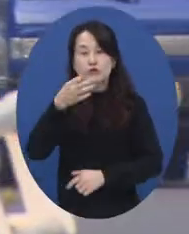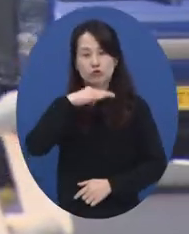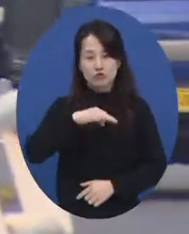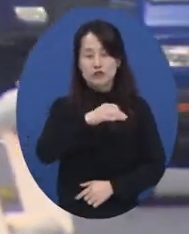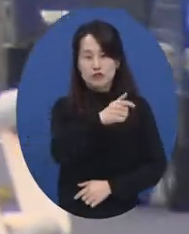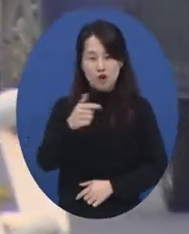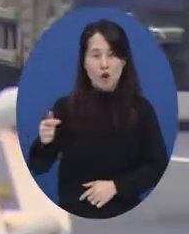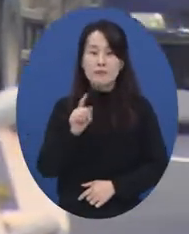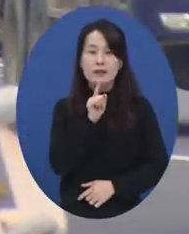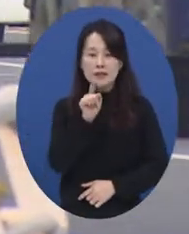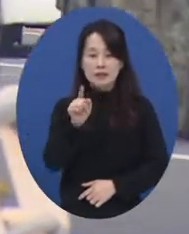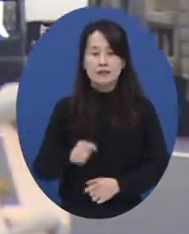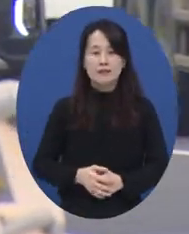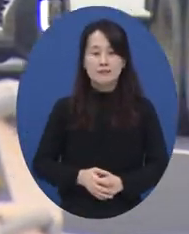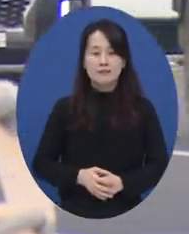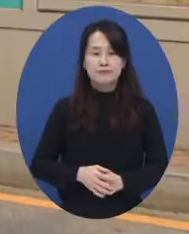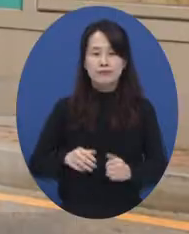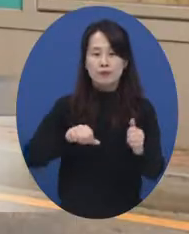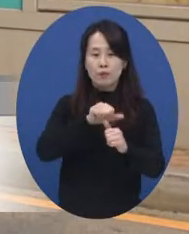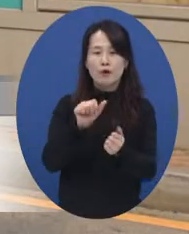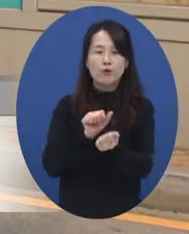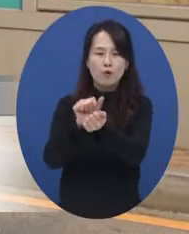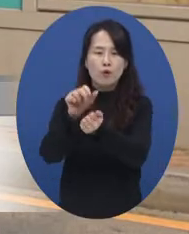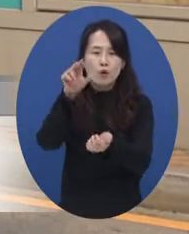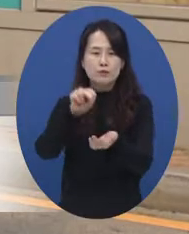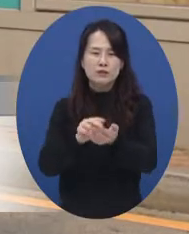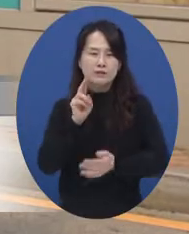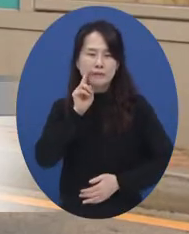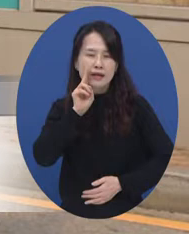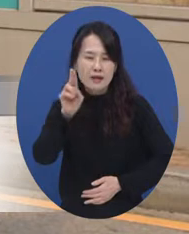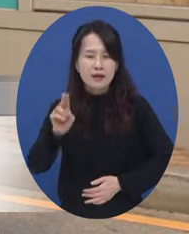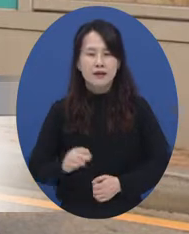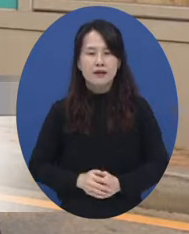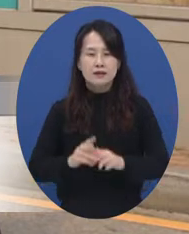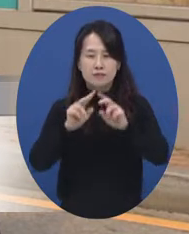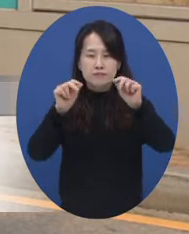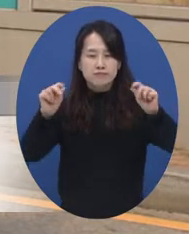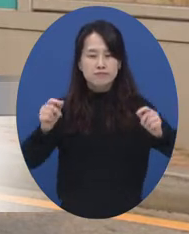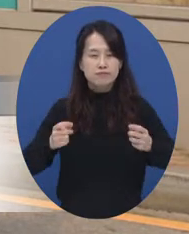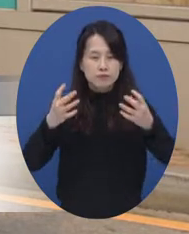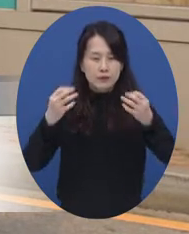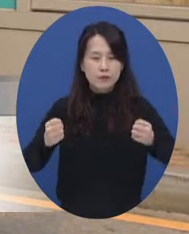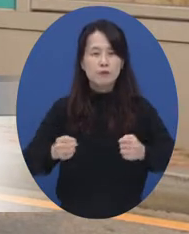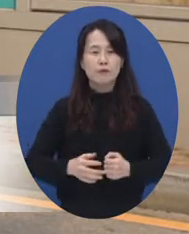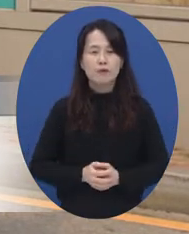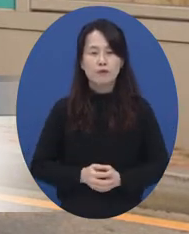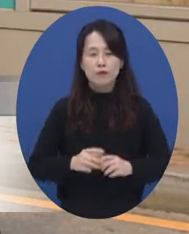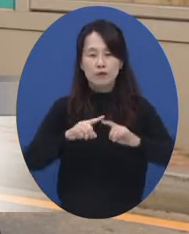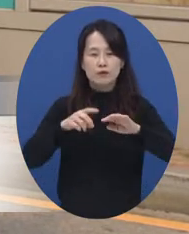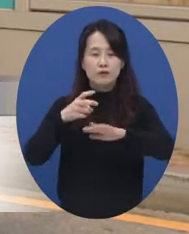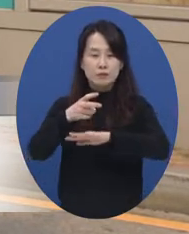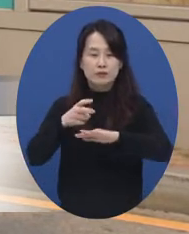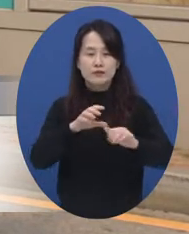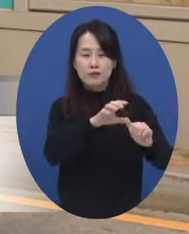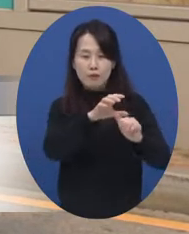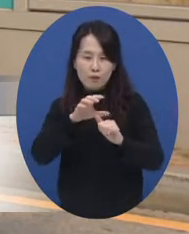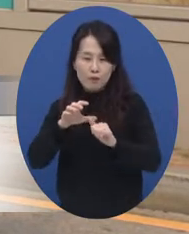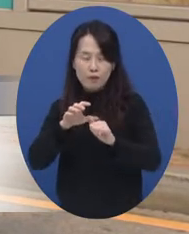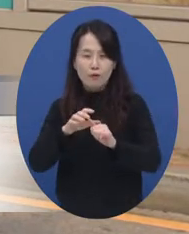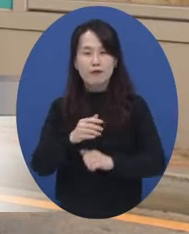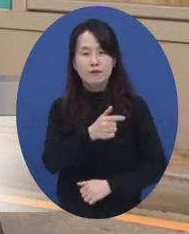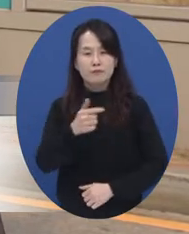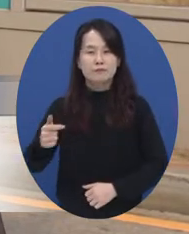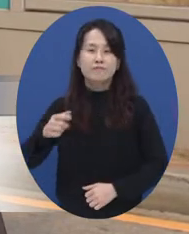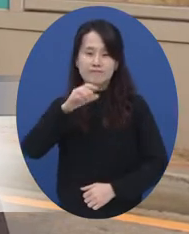줄이는 효과가 있다고 알려져 있습니다. 환경오염 문제가 되게 심각한데 또 미세먼지도 좀 많고